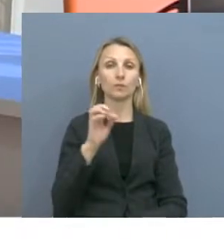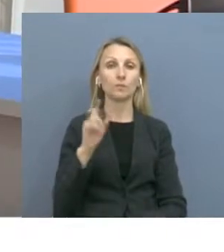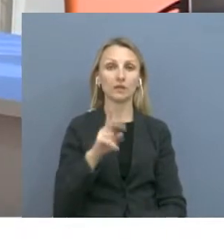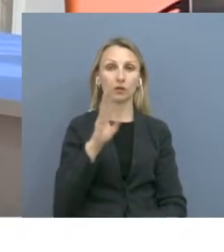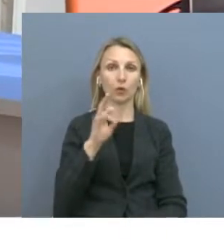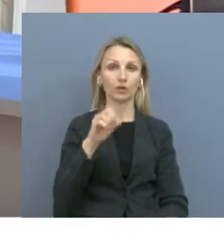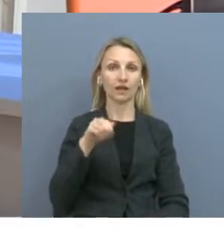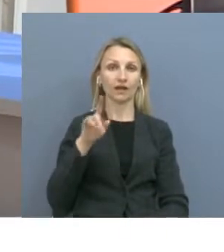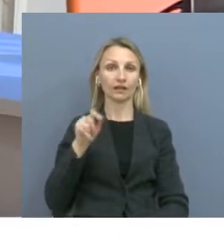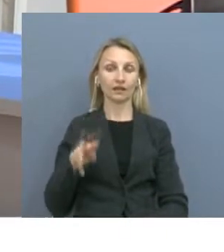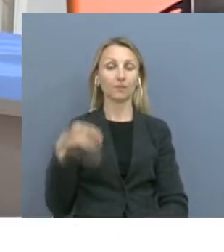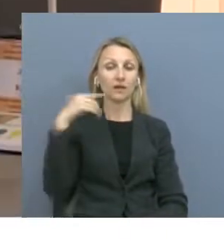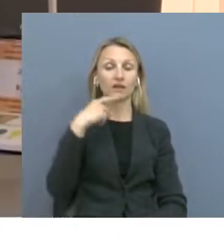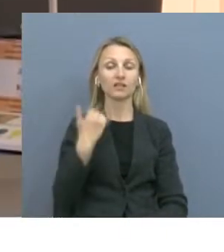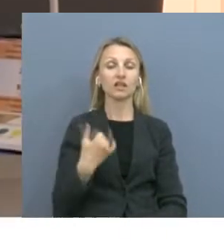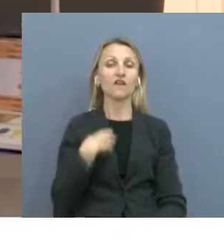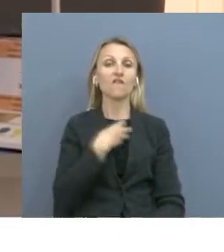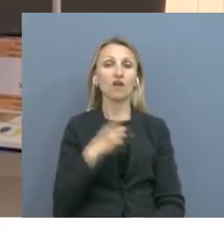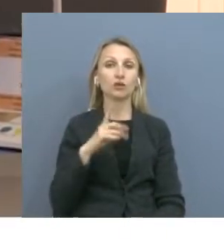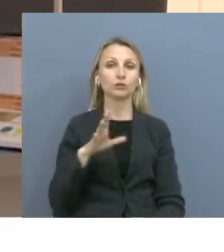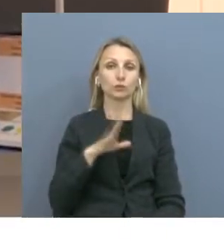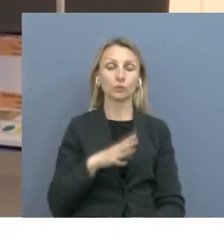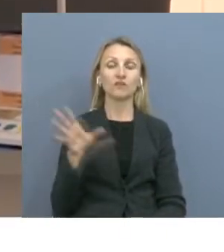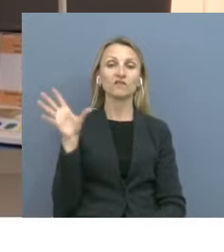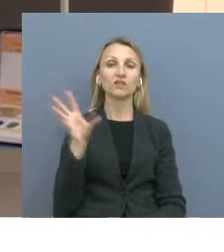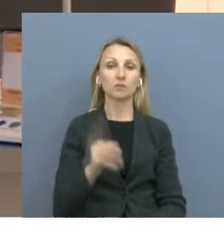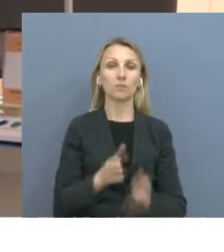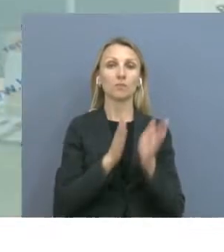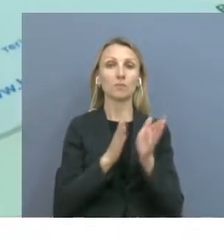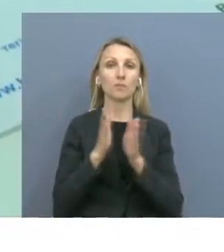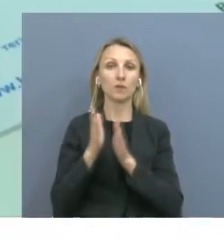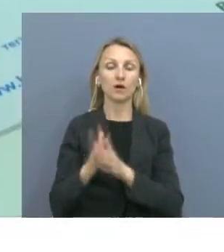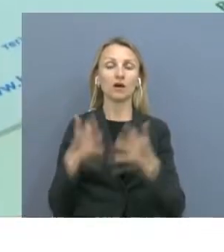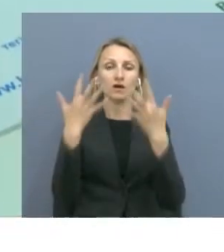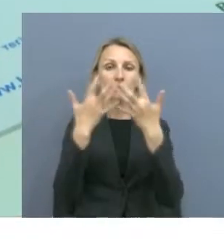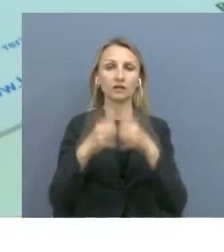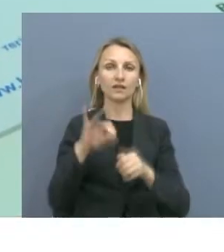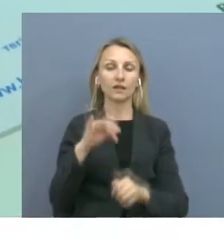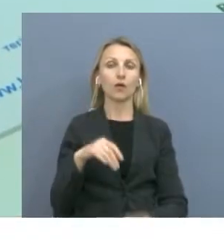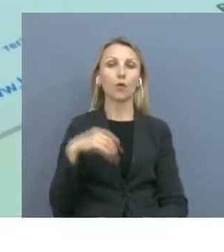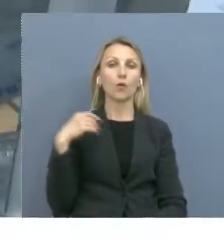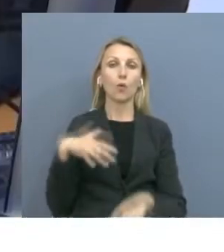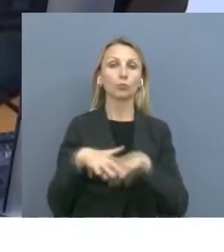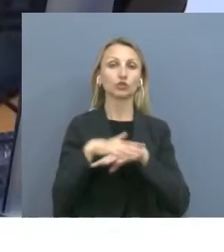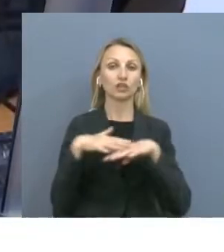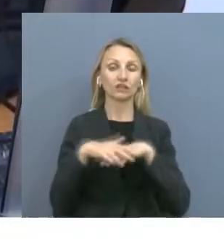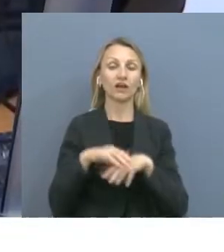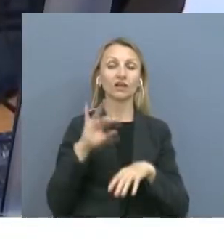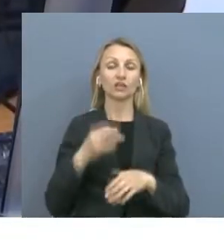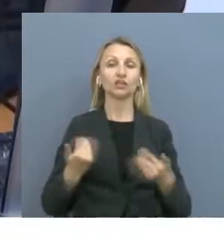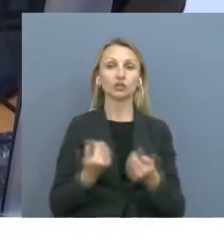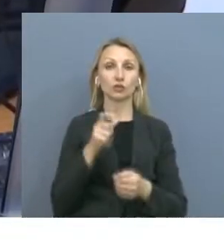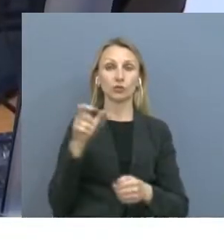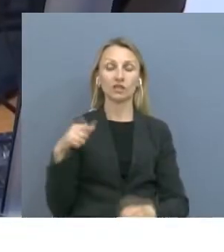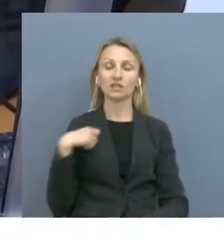Президент отметил, что сейчас важно придать новый импульс всем процессам оцифровки экономики и общества. При этом благосостояние граждан во